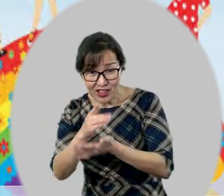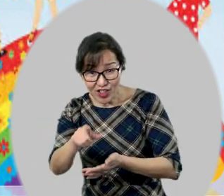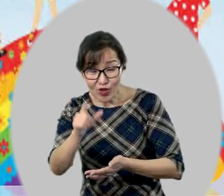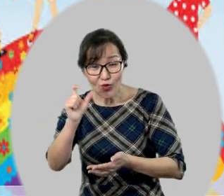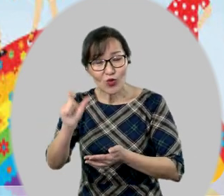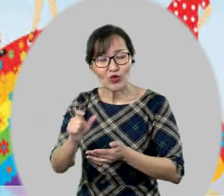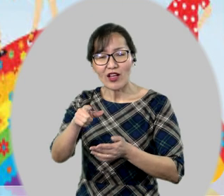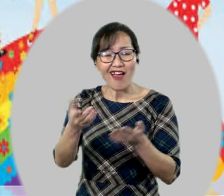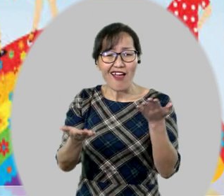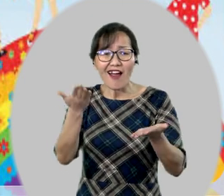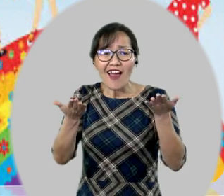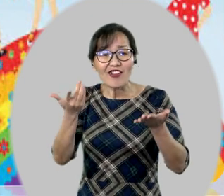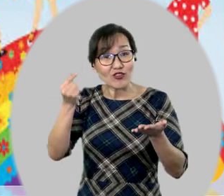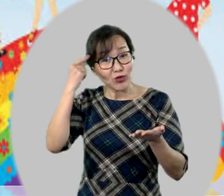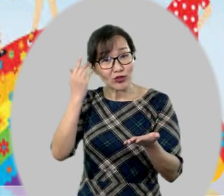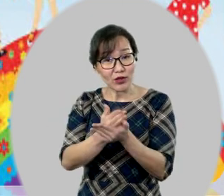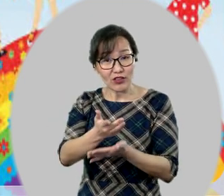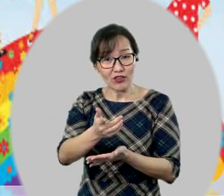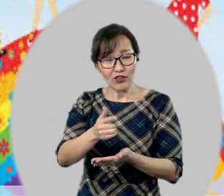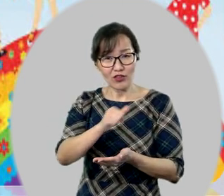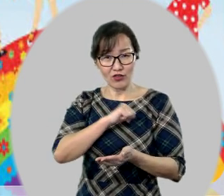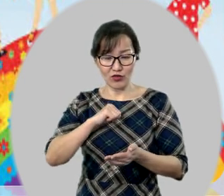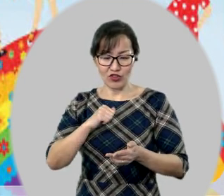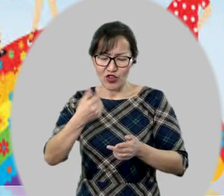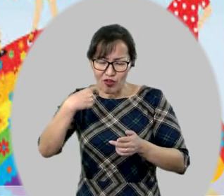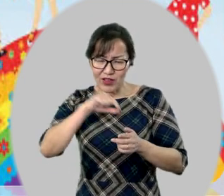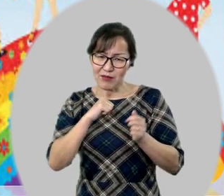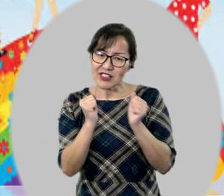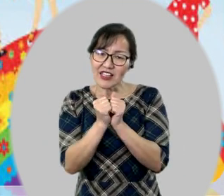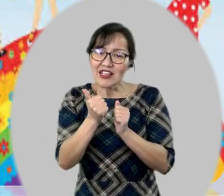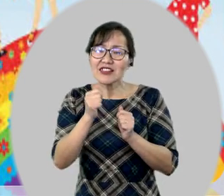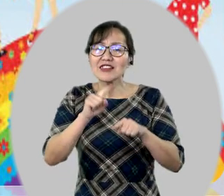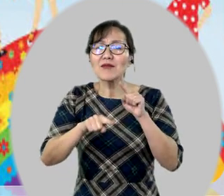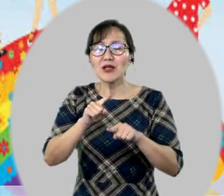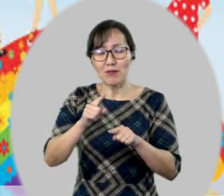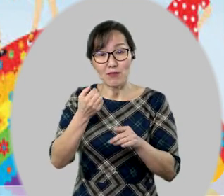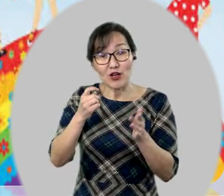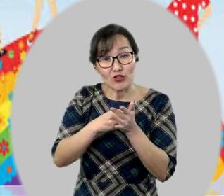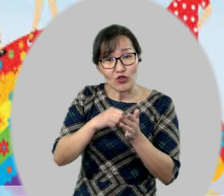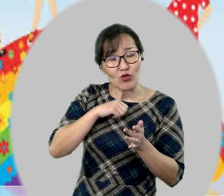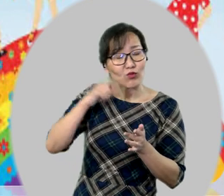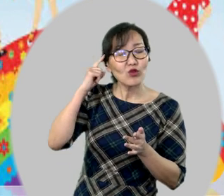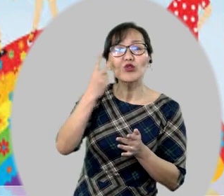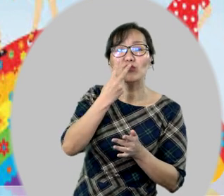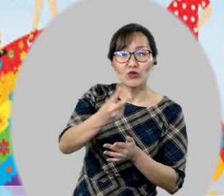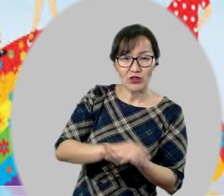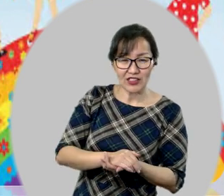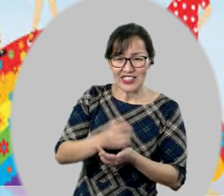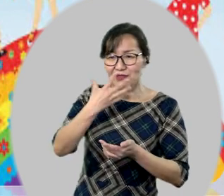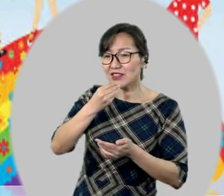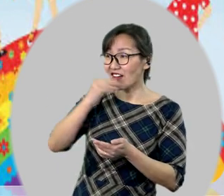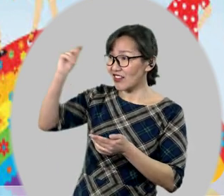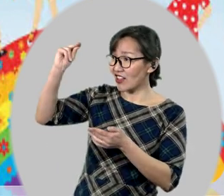яг алан эм сайхан чанарүүд ас байг. Төгүйл чин сайхан найдзийг бас байжат талу, батат өзийг. Эм сайхан чанарүүд ас